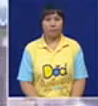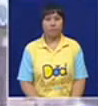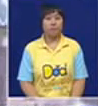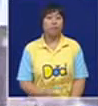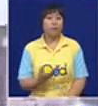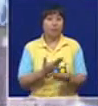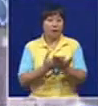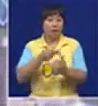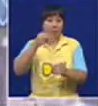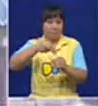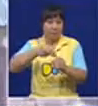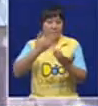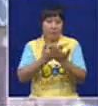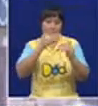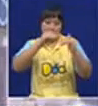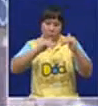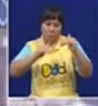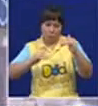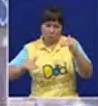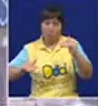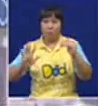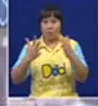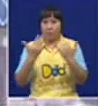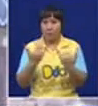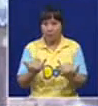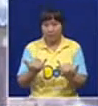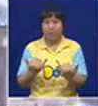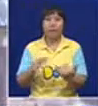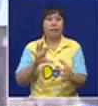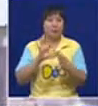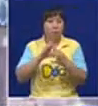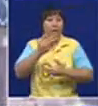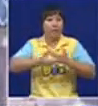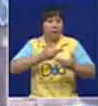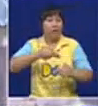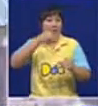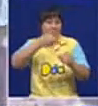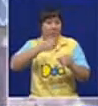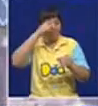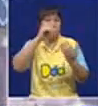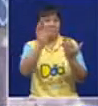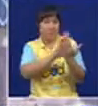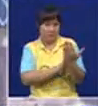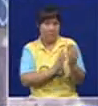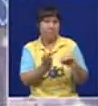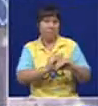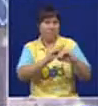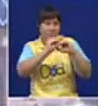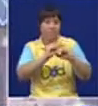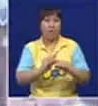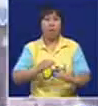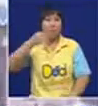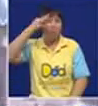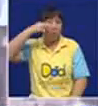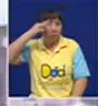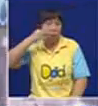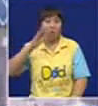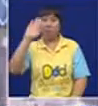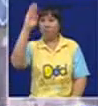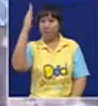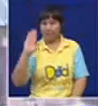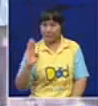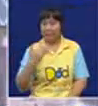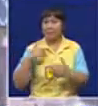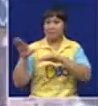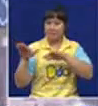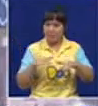ราคาน้ำมันที่ปรับลดลงต่อเนื่องนะคะก็ทำให้ค่าการตลาดน้ำมันในบ้านเรานั้นเพิ่มขึ้นปตท.และบางจากจึงเตรียมปรับลด